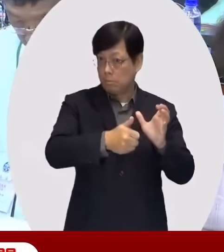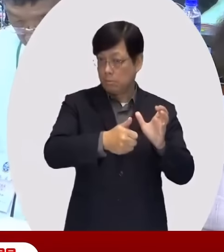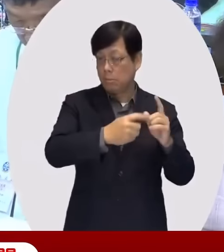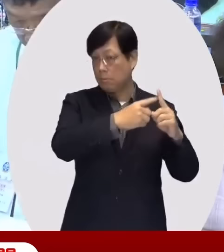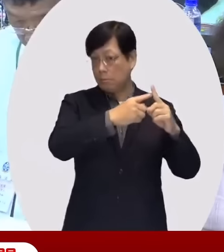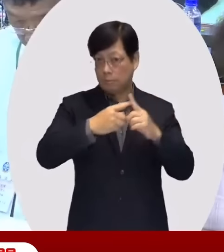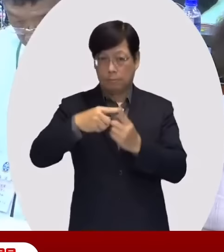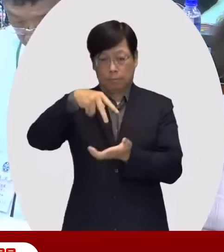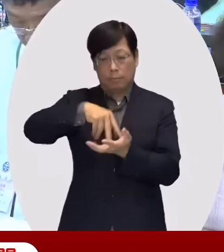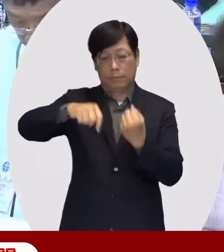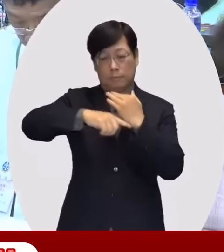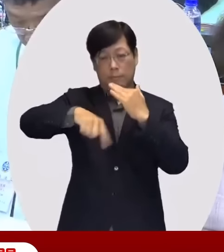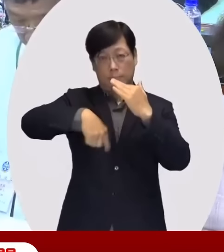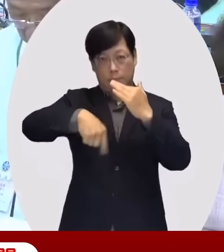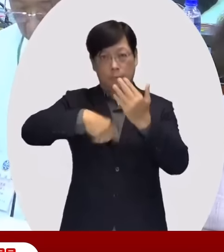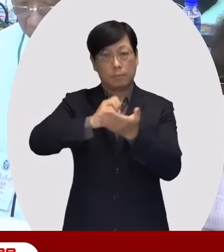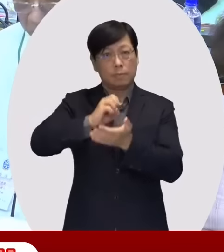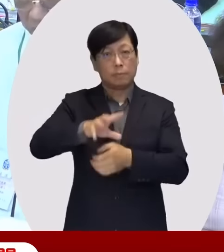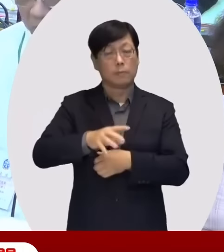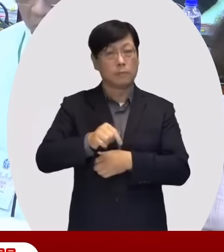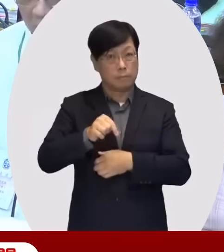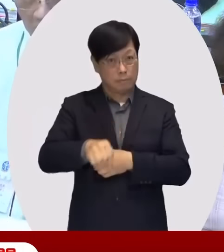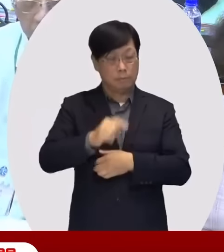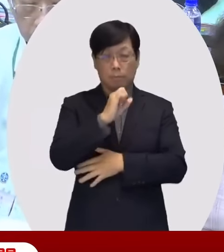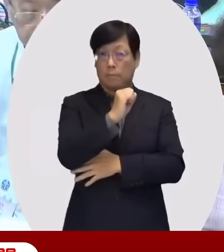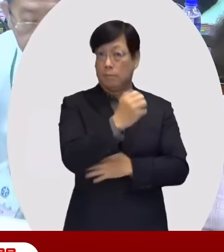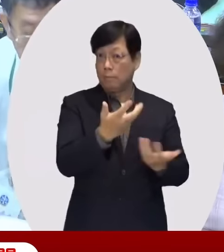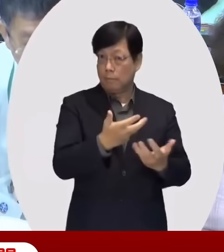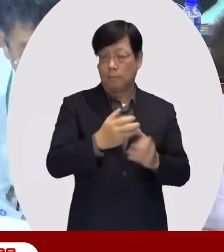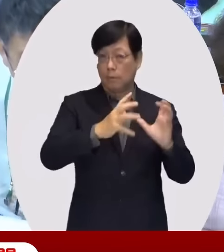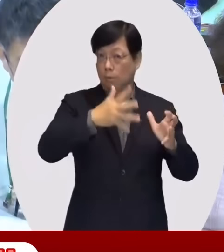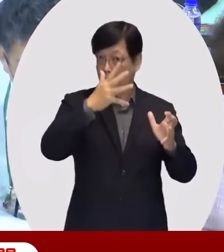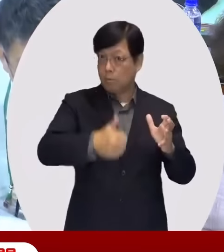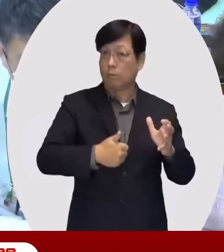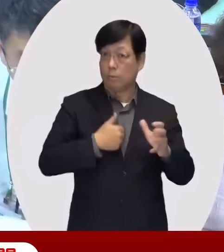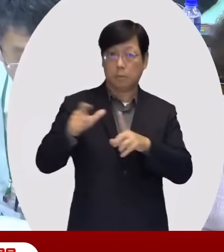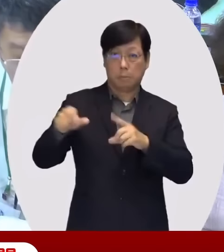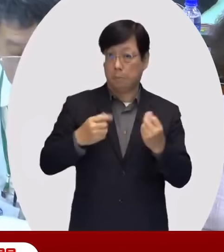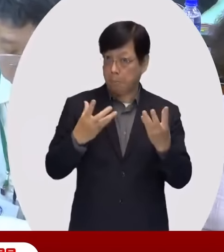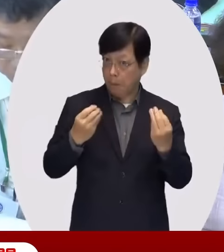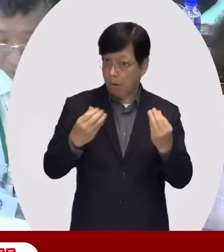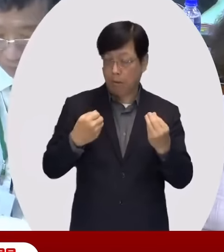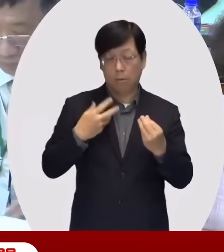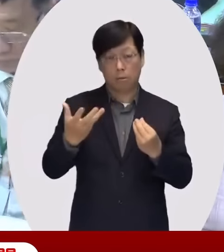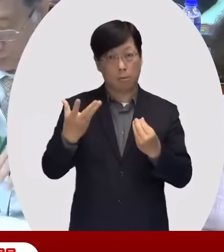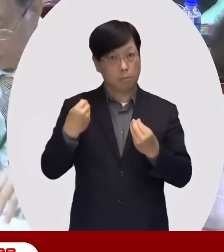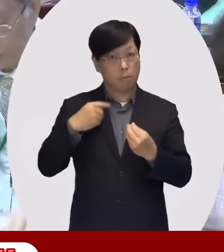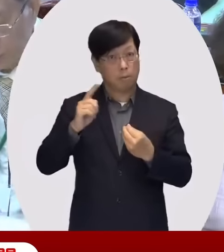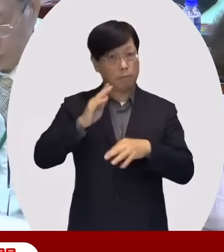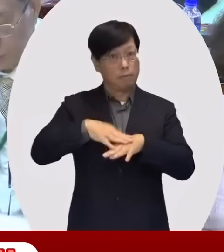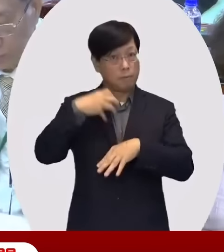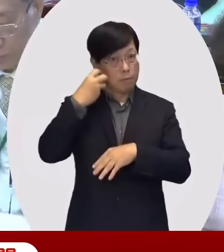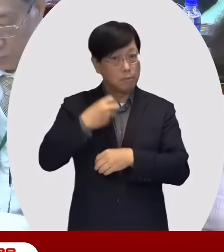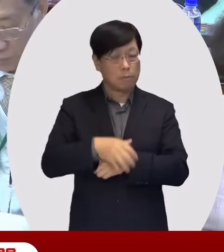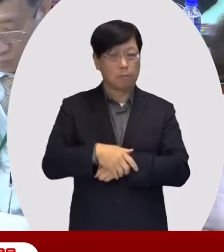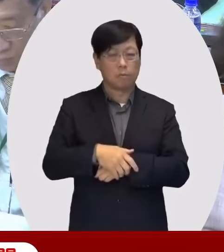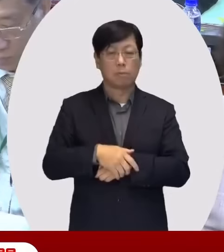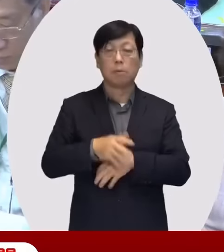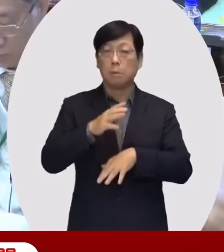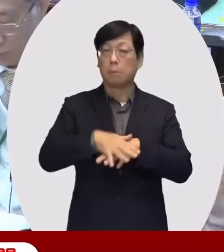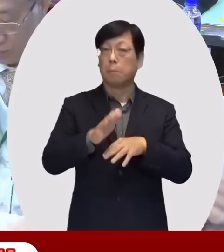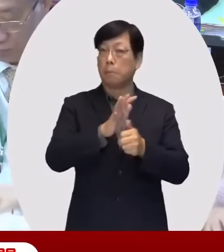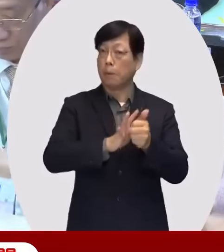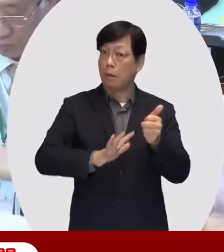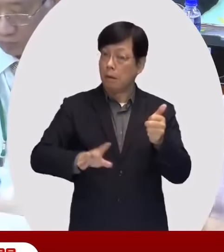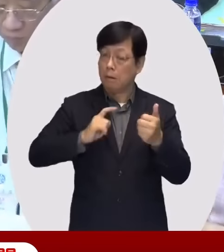统到立法院来报告这样子的义务，而总统没有遵行，没有法律效果的话，他所